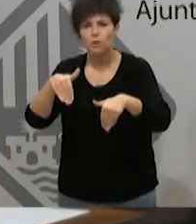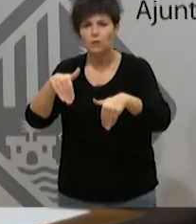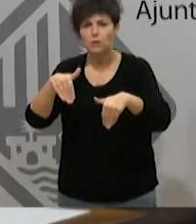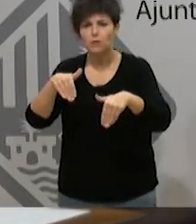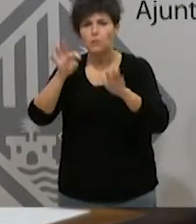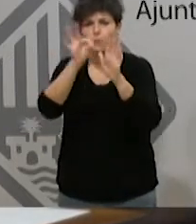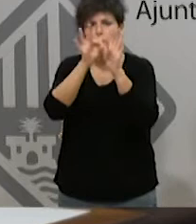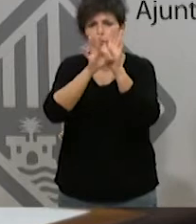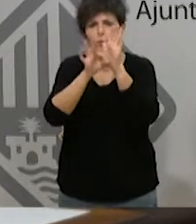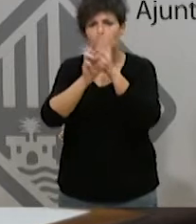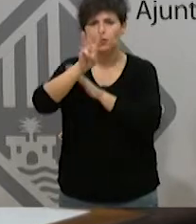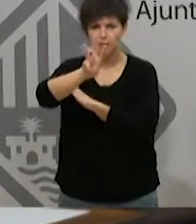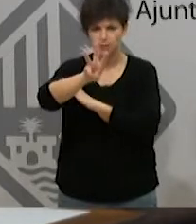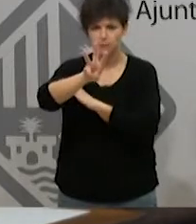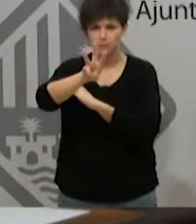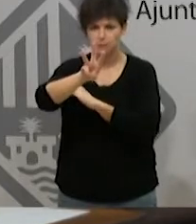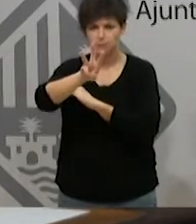dels tres primers punts.